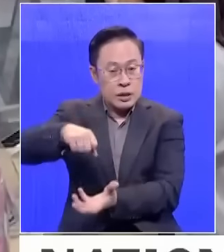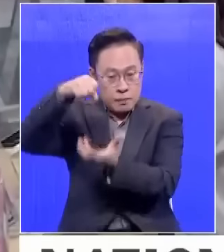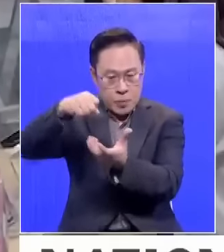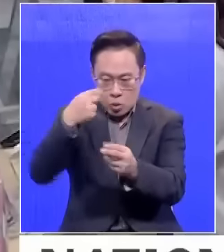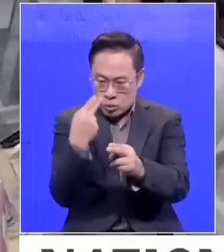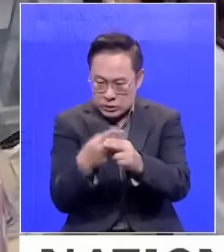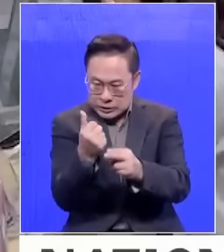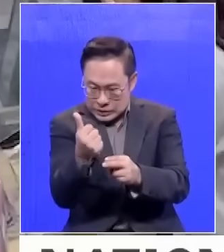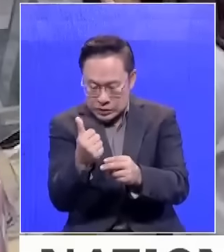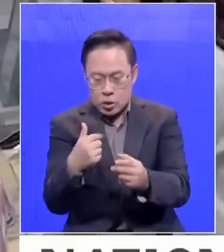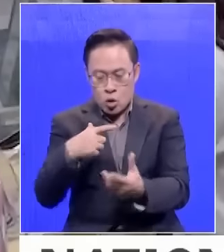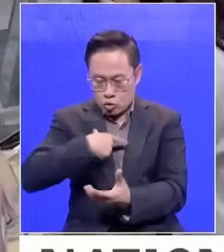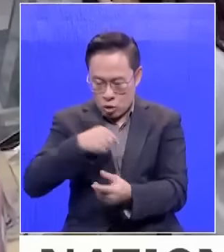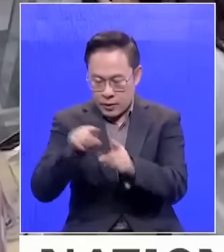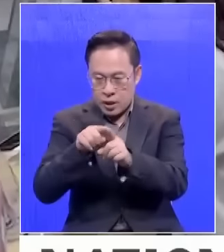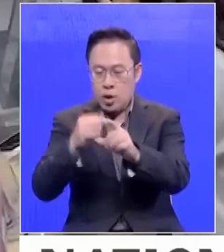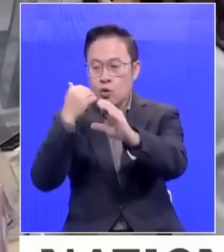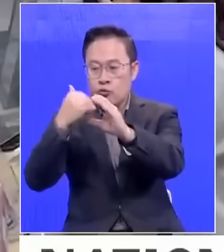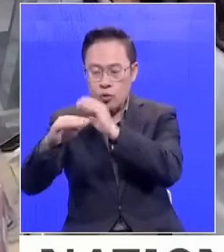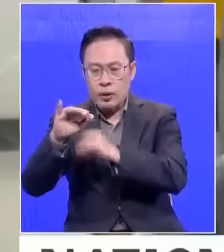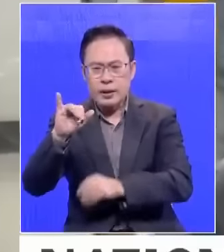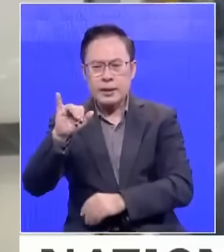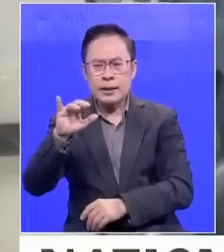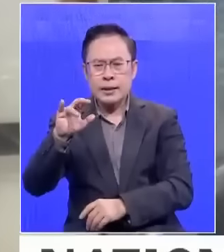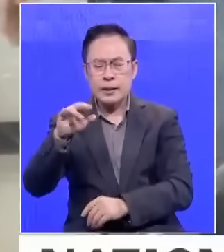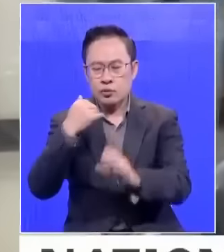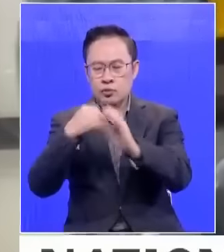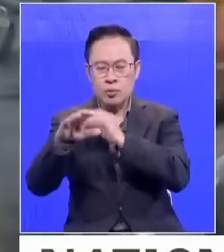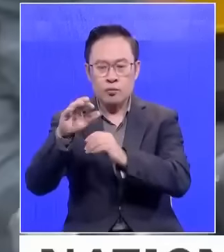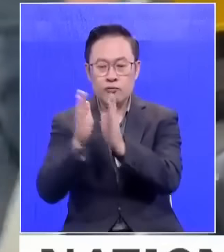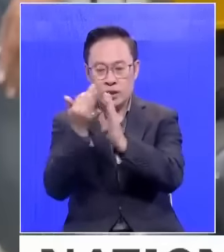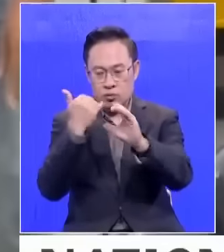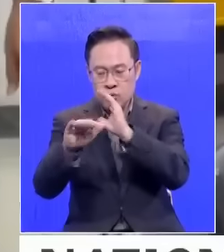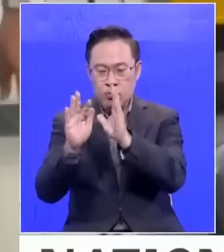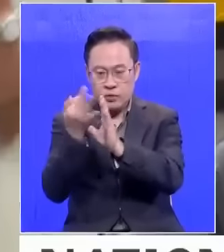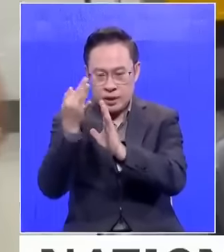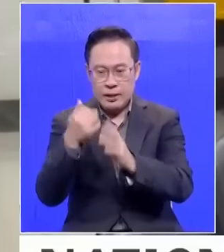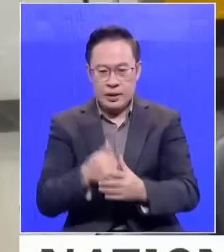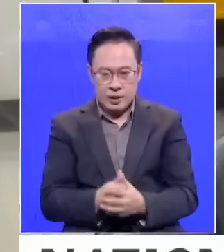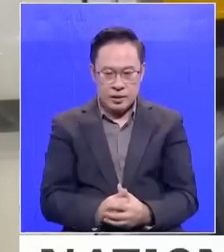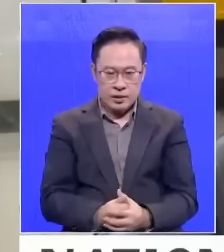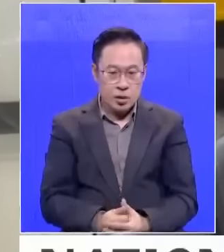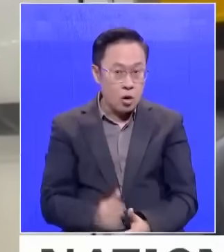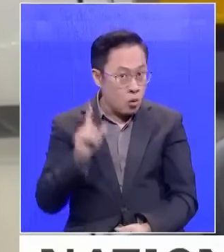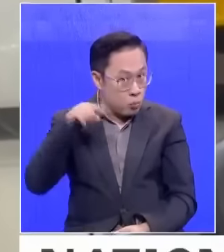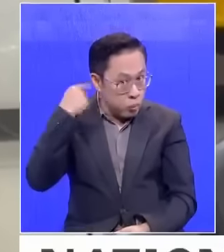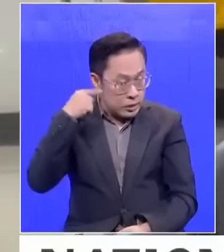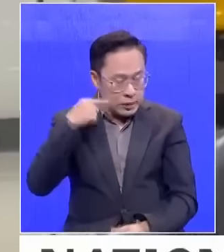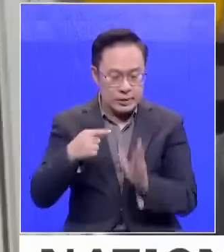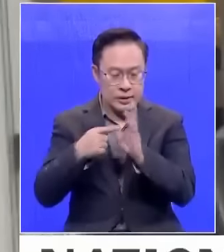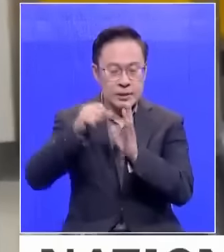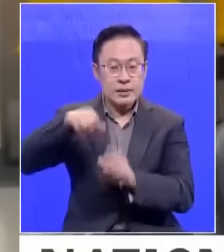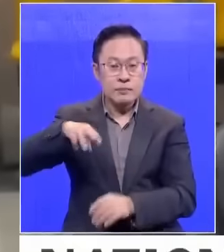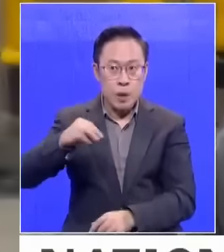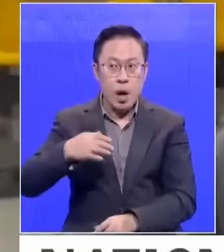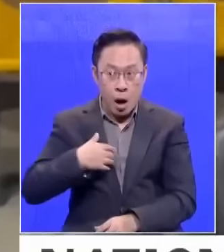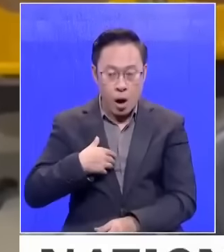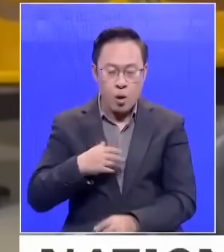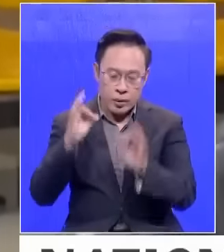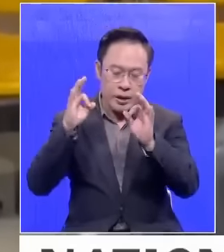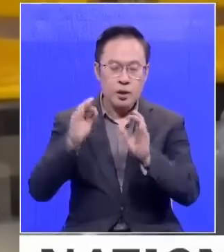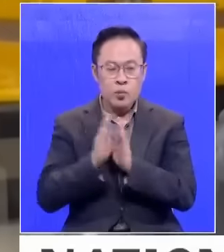ไว้อินบ็อกซ์ไปถามข้อมูลได ้ มาแนะนำเหมือนจะดีนะเหมือนจะดีทีนี้คุณสามีก็เล่าบอกว่าก็อินบ็อกซ์เข้าไปถาม